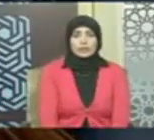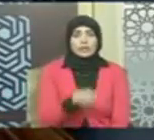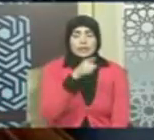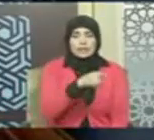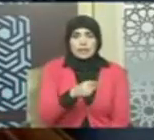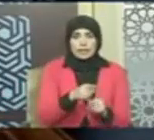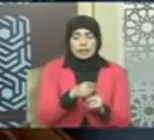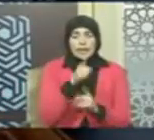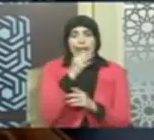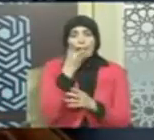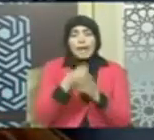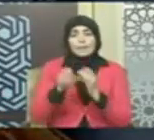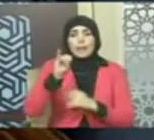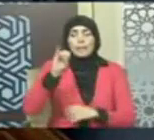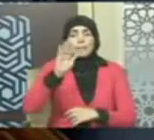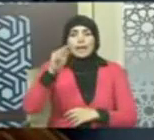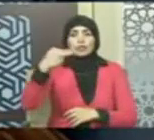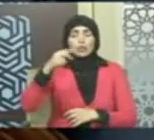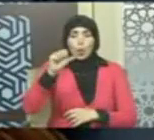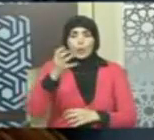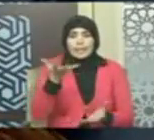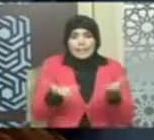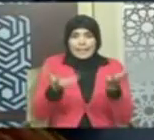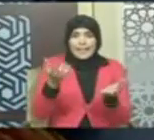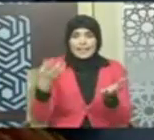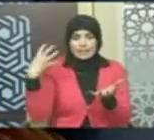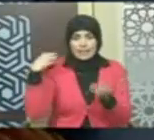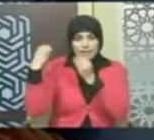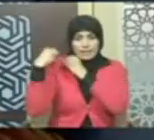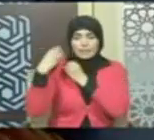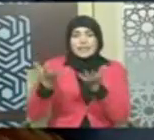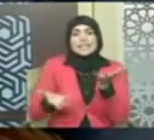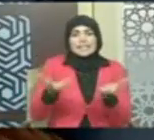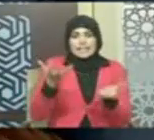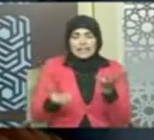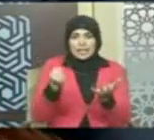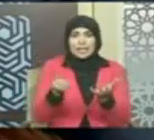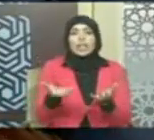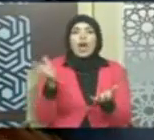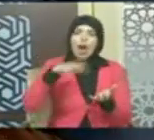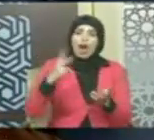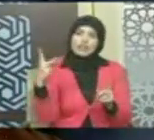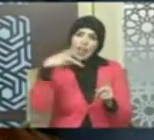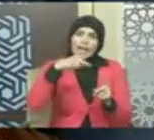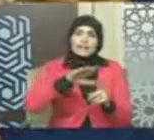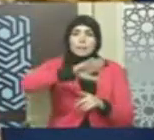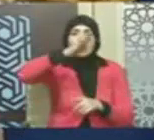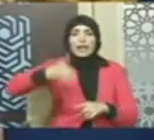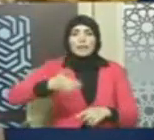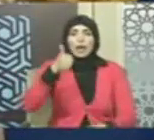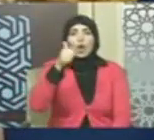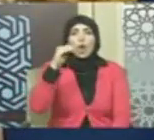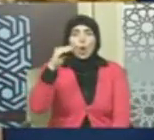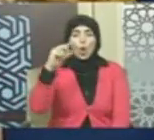في الميزان أثقل عند الله عز وجل من جبل أحد. ونبدأ